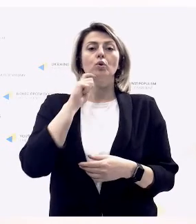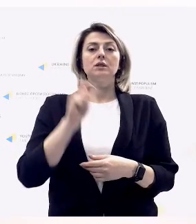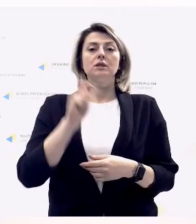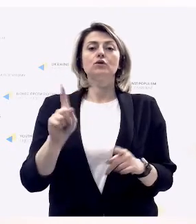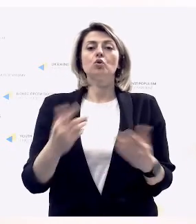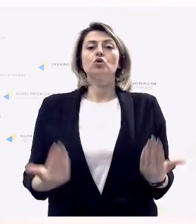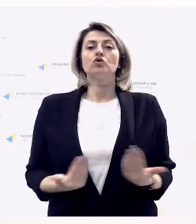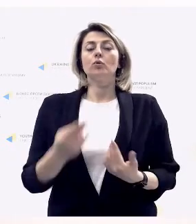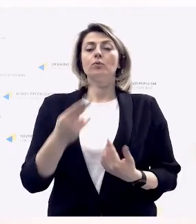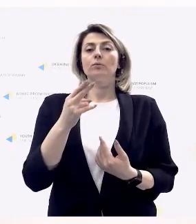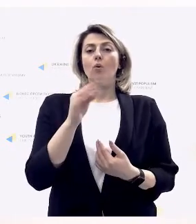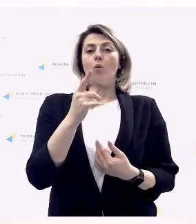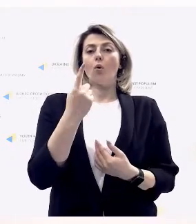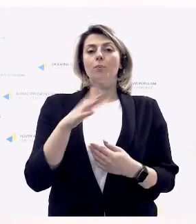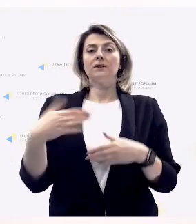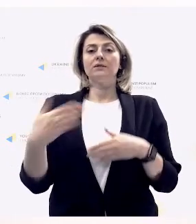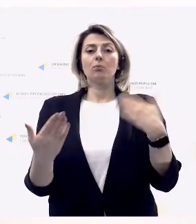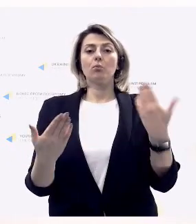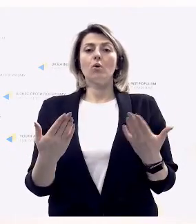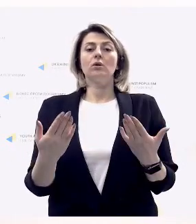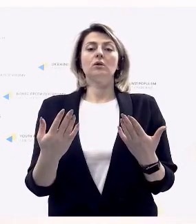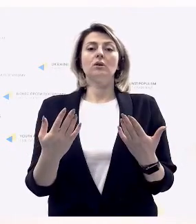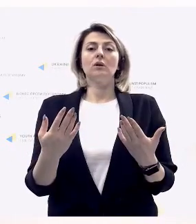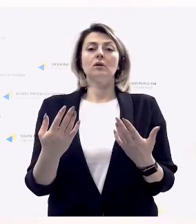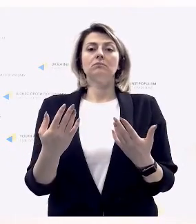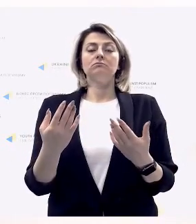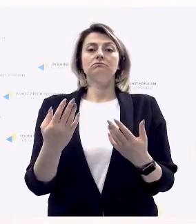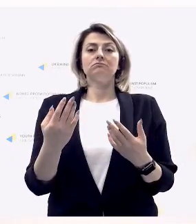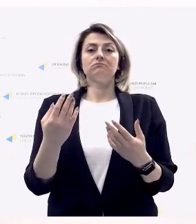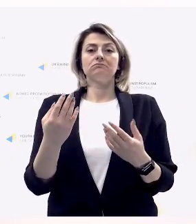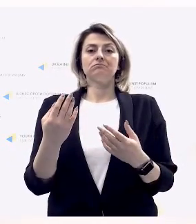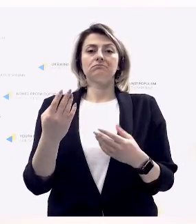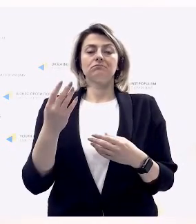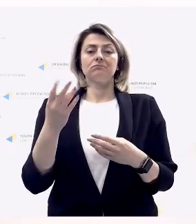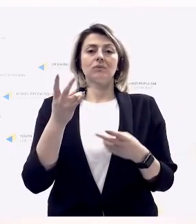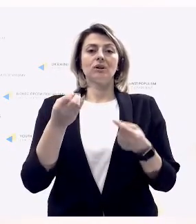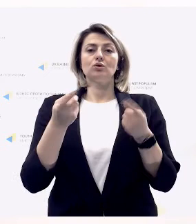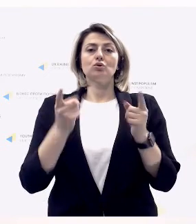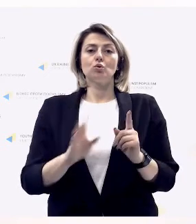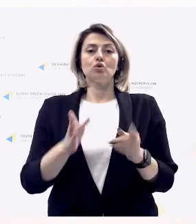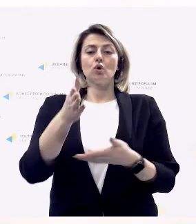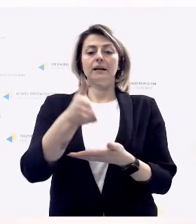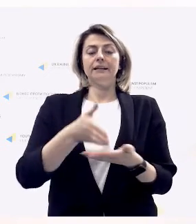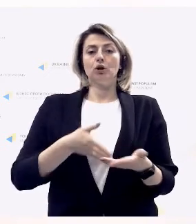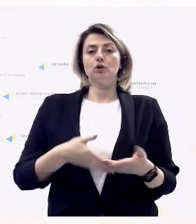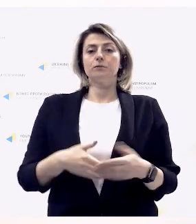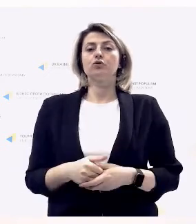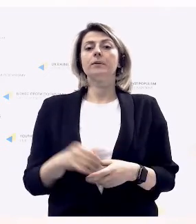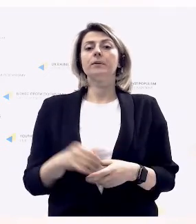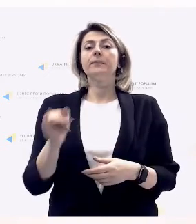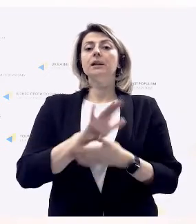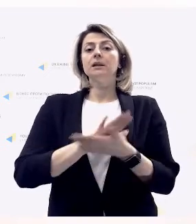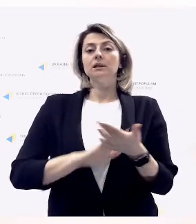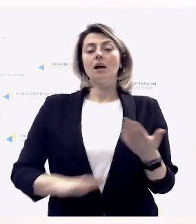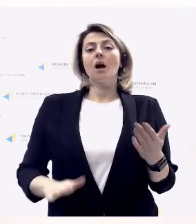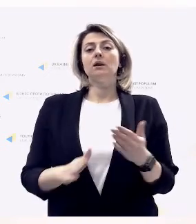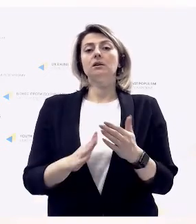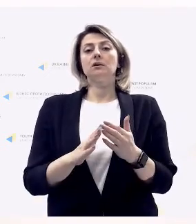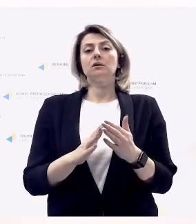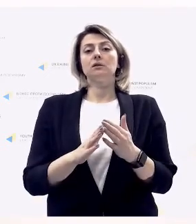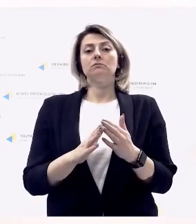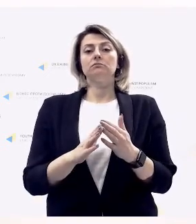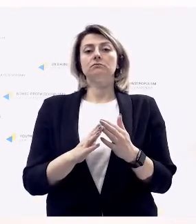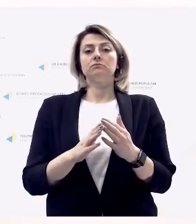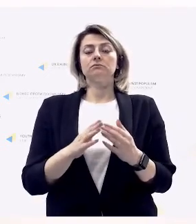обидва боки штучної лінії розмежування. Ми і далі закликаємо державу